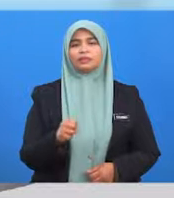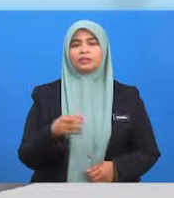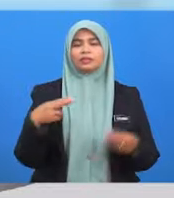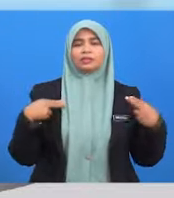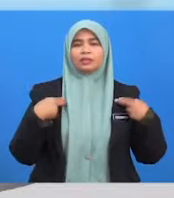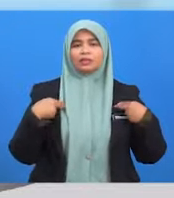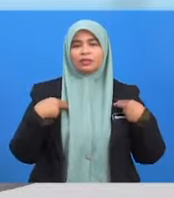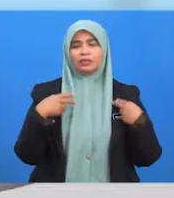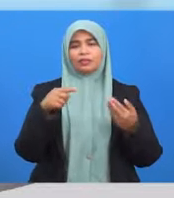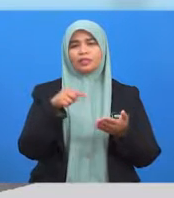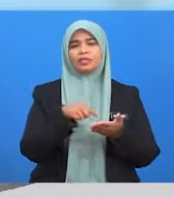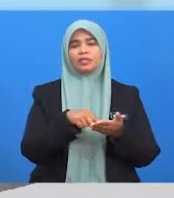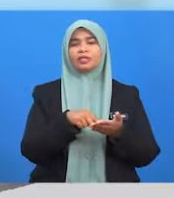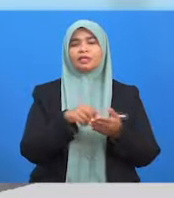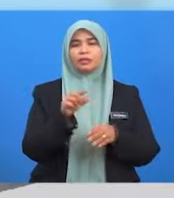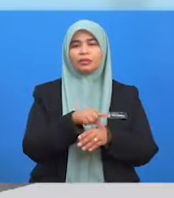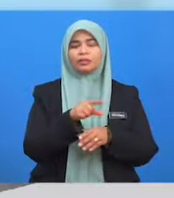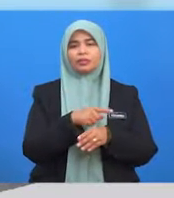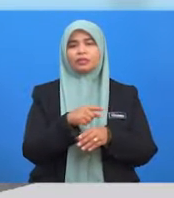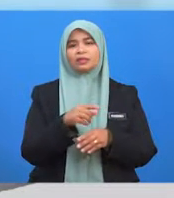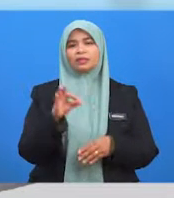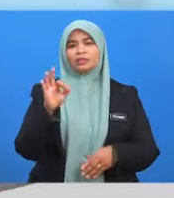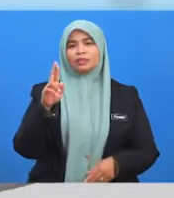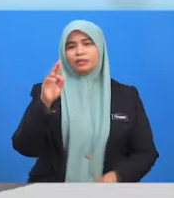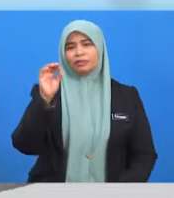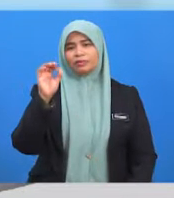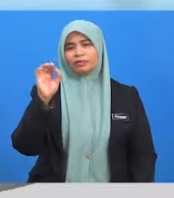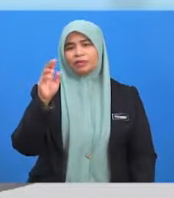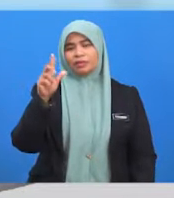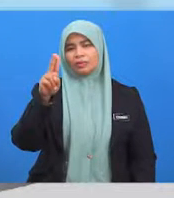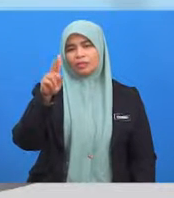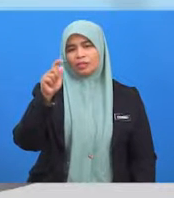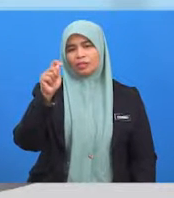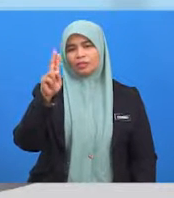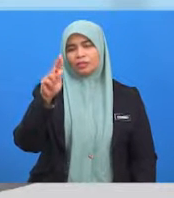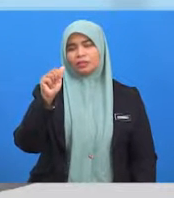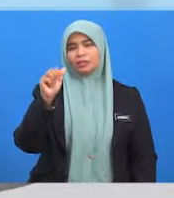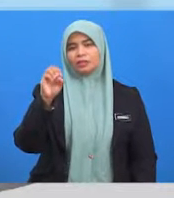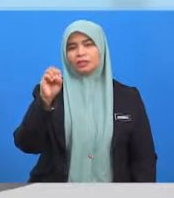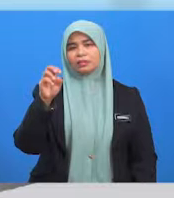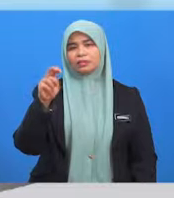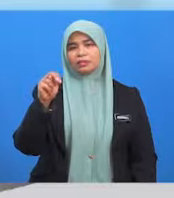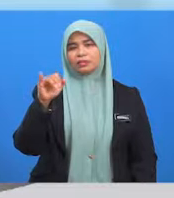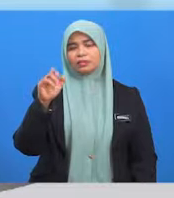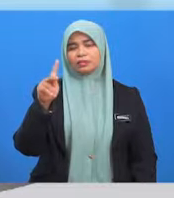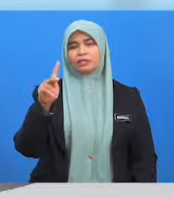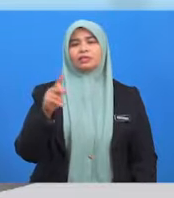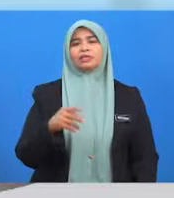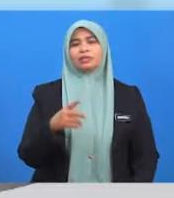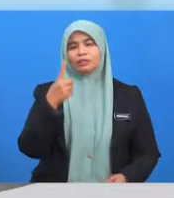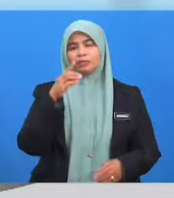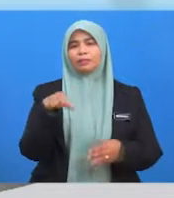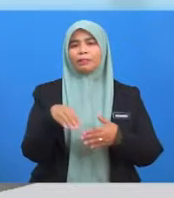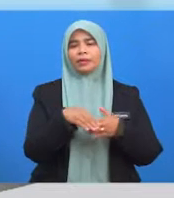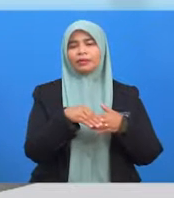ini menggunakan fenomena pantulan ultrasonik bagi memandu arah dan